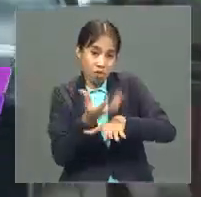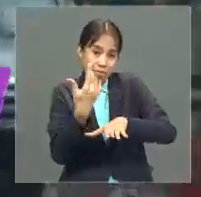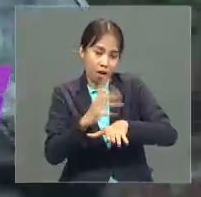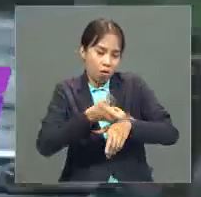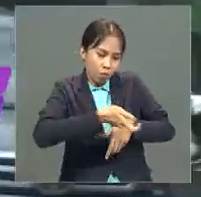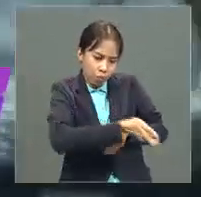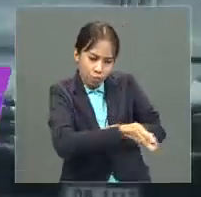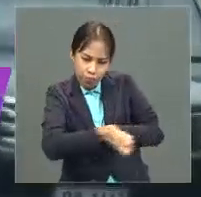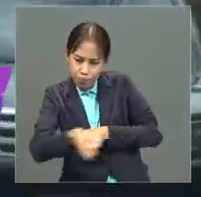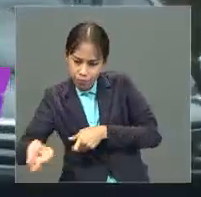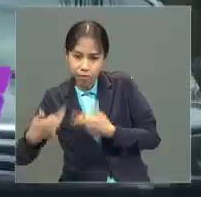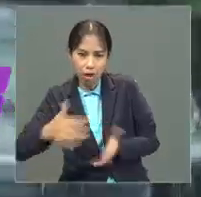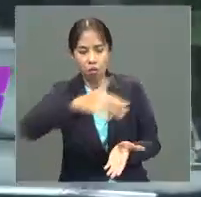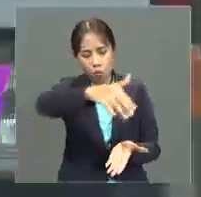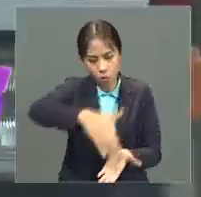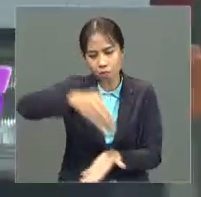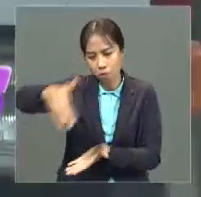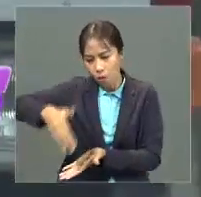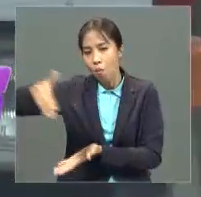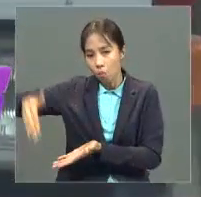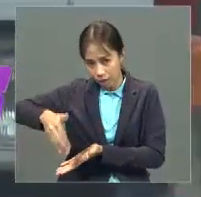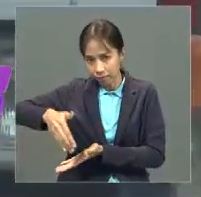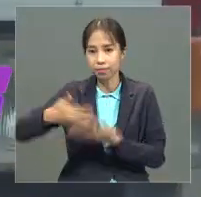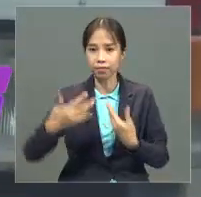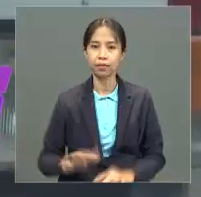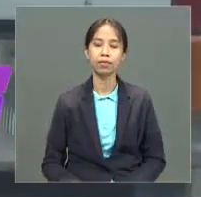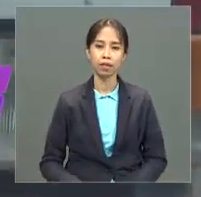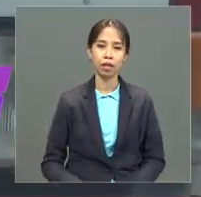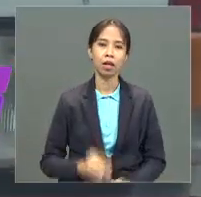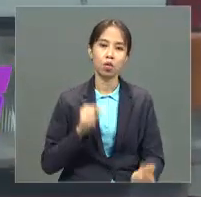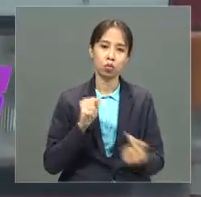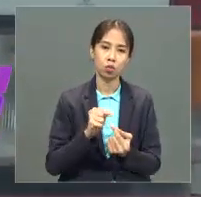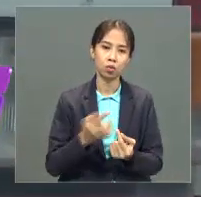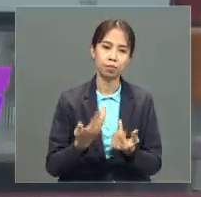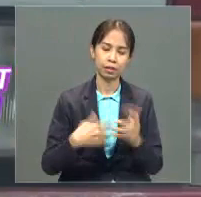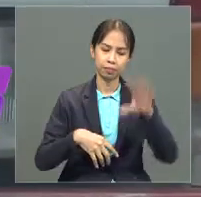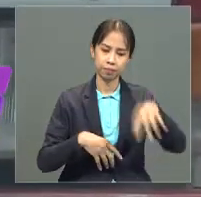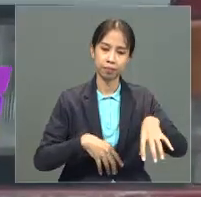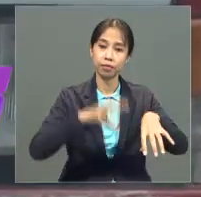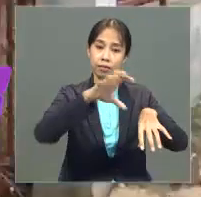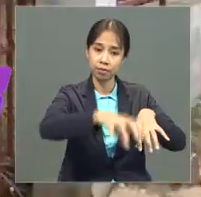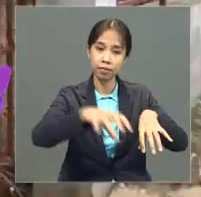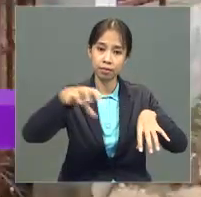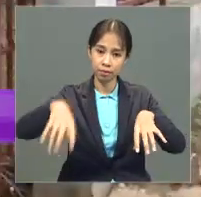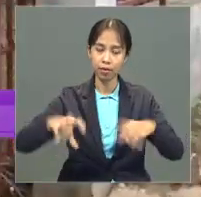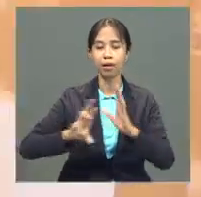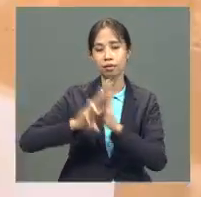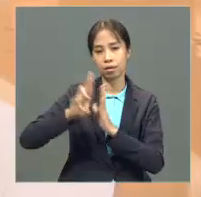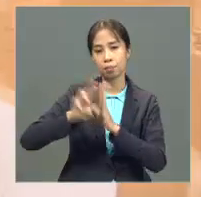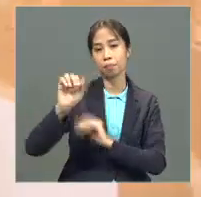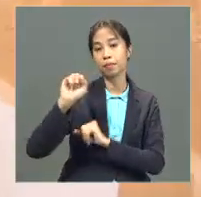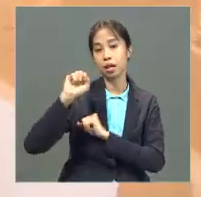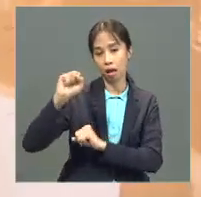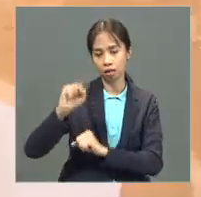าครับส่วนที่แม่ลาวนะครับแล้วก็พื้นที่ต่อไปที่ทางจังหวัดเชียงรายประกาศ